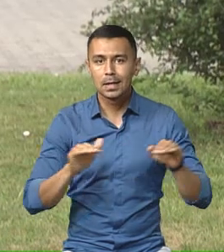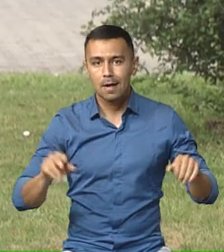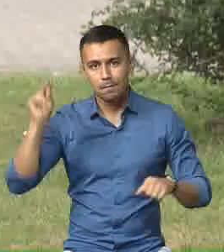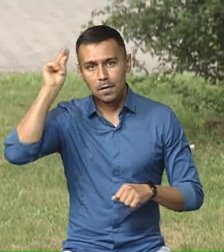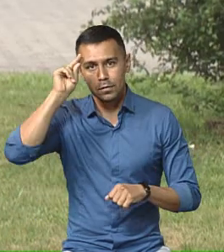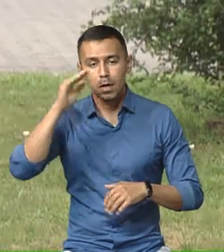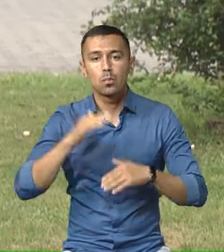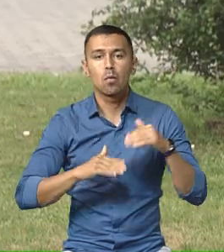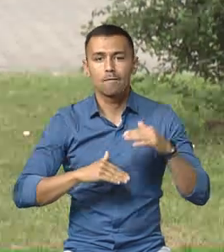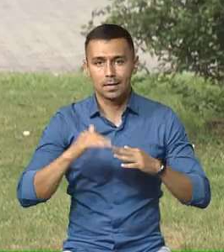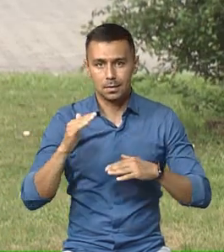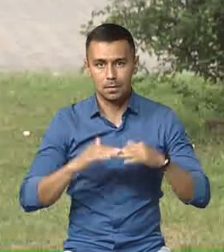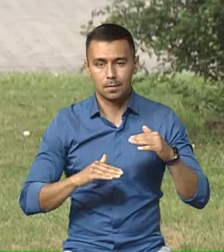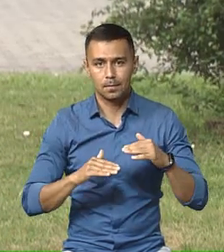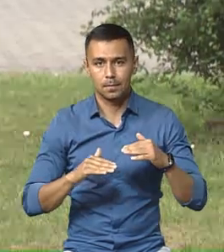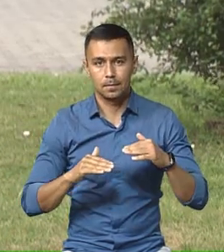вивчають професії,